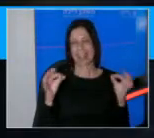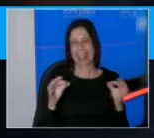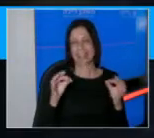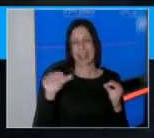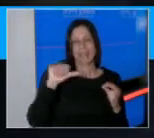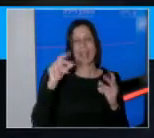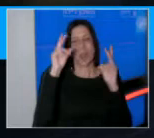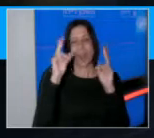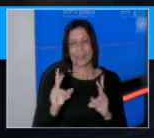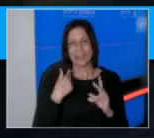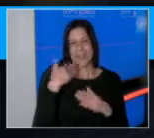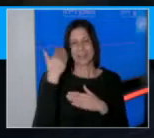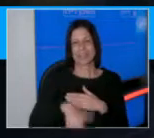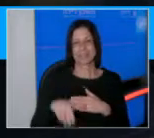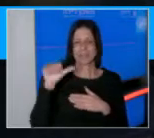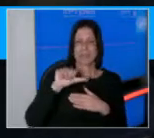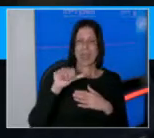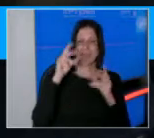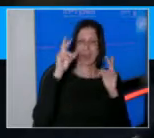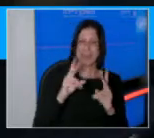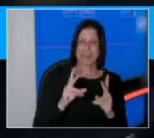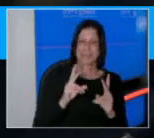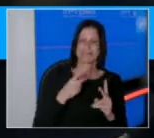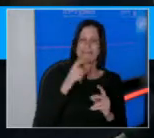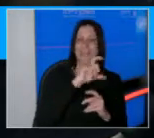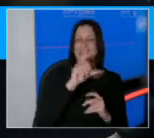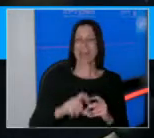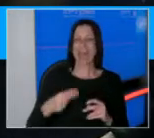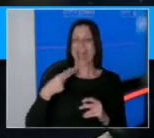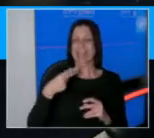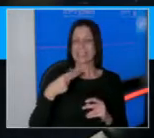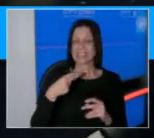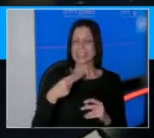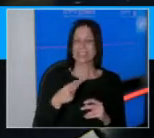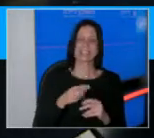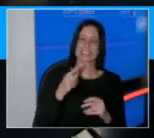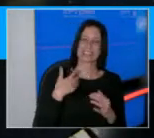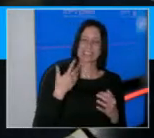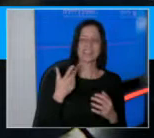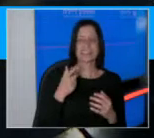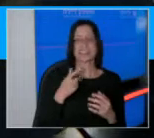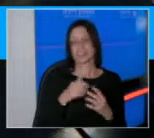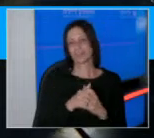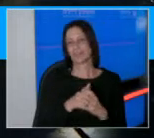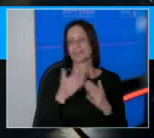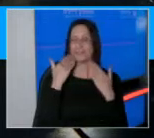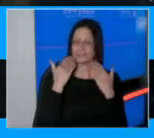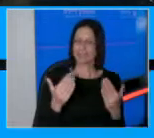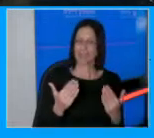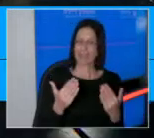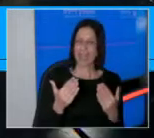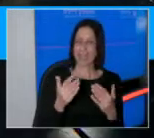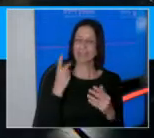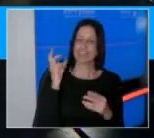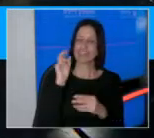במים עומדים, literally, נחל האסי. יהודה שנהב שערבני, תודה רבה לך חביבי, כל סנה ואנת טייב, תודה